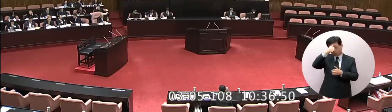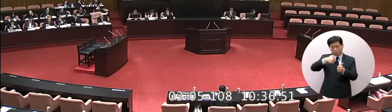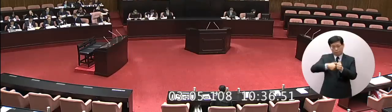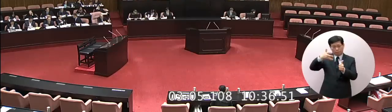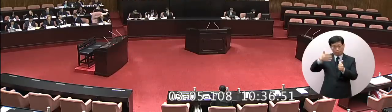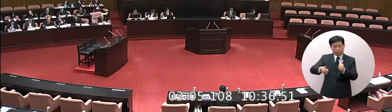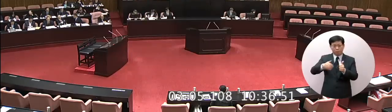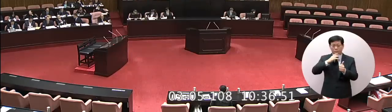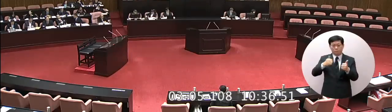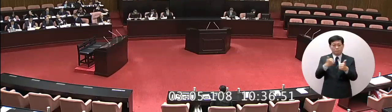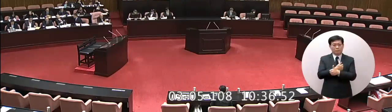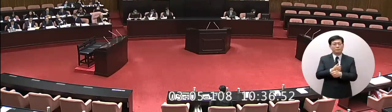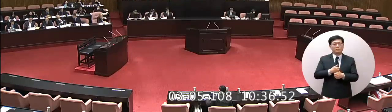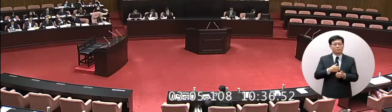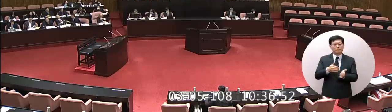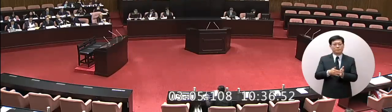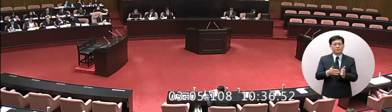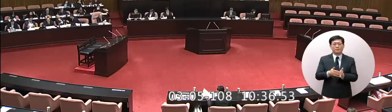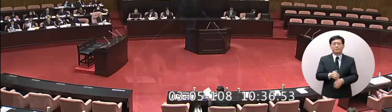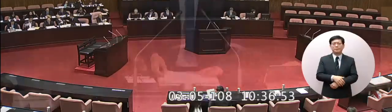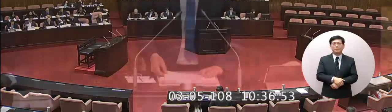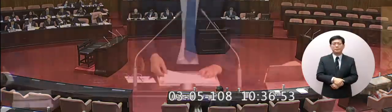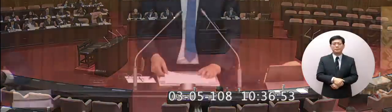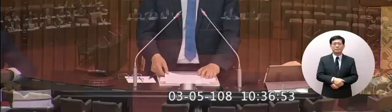委员金城代表列席。报告完毕。